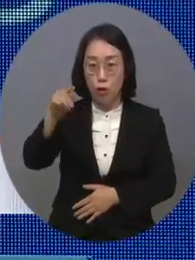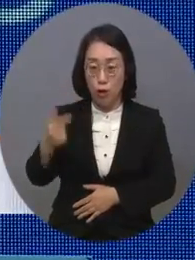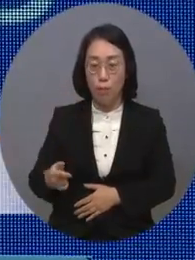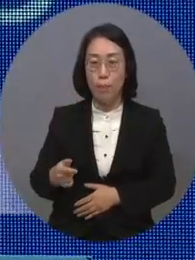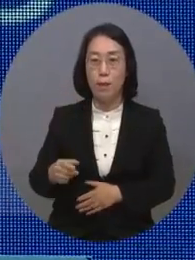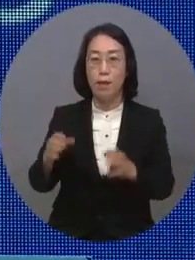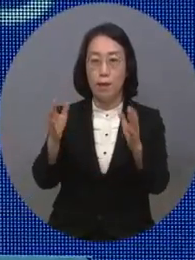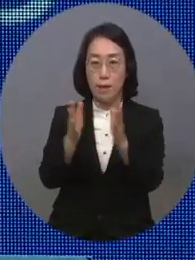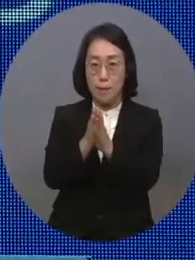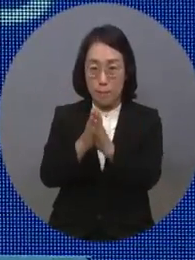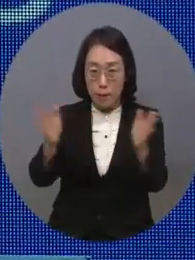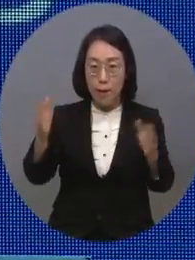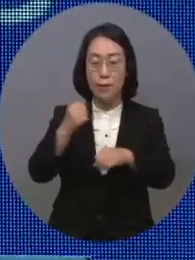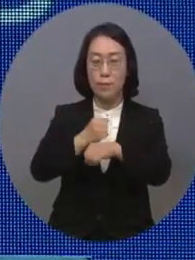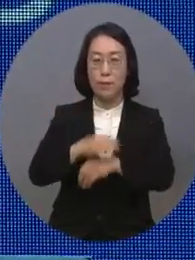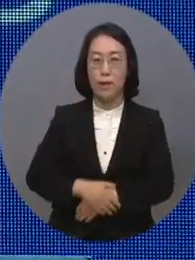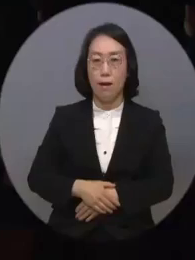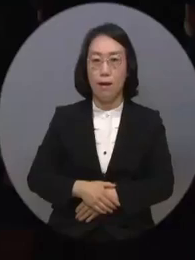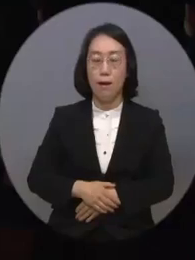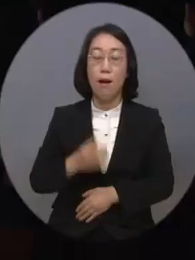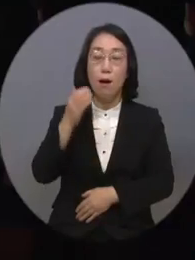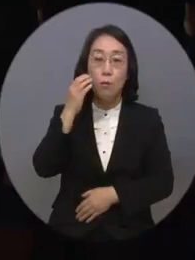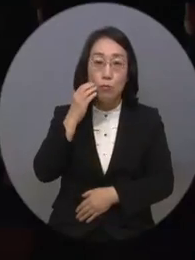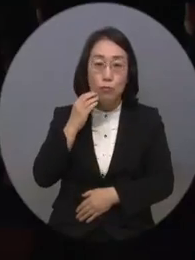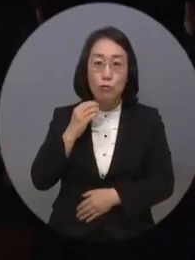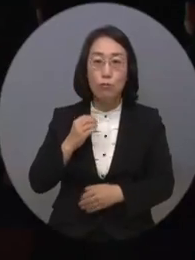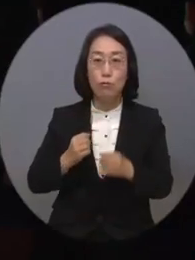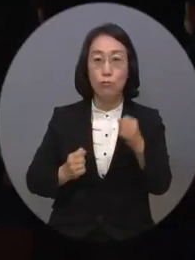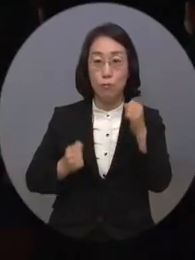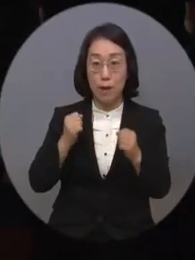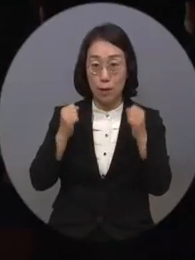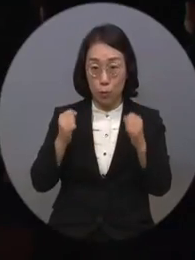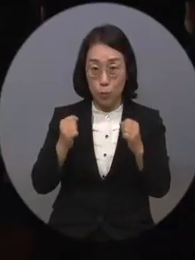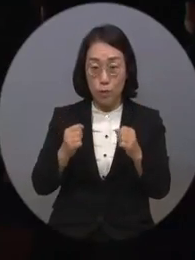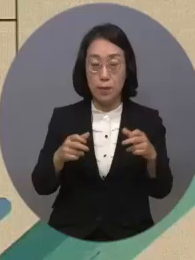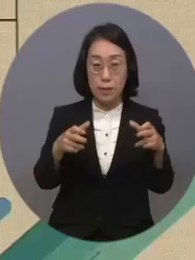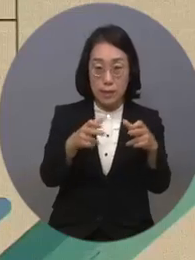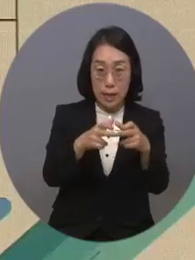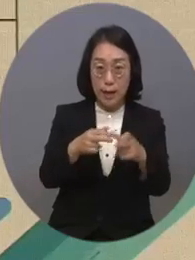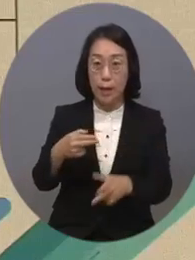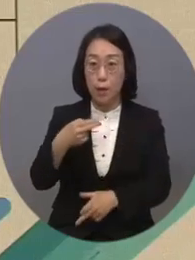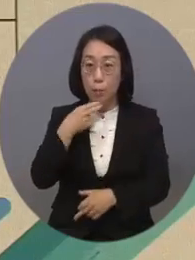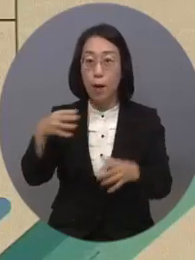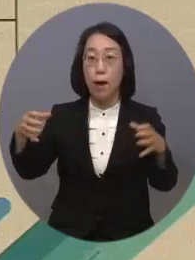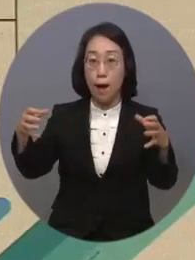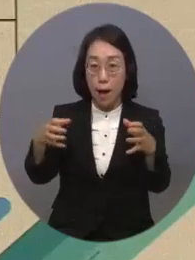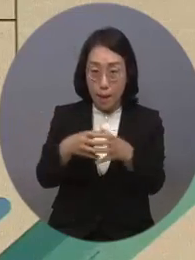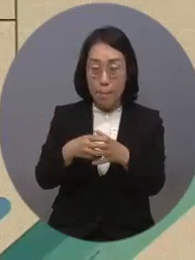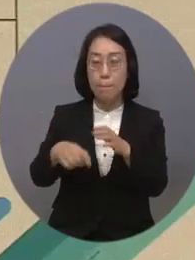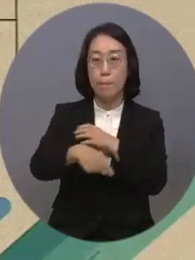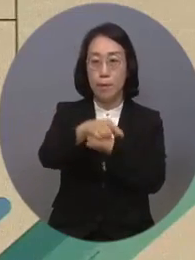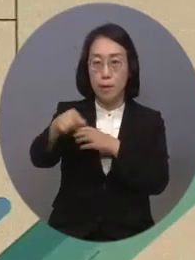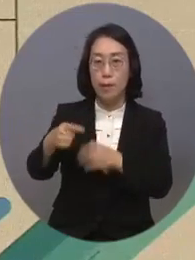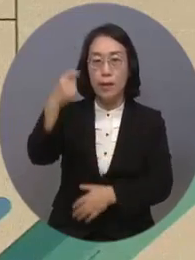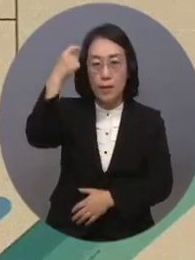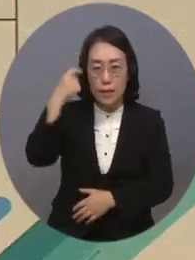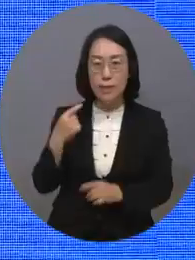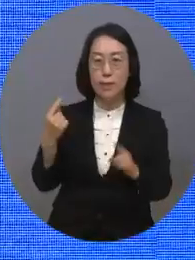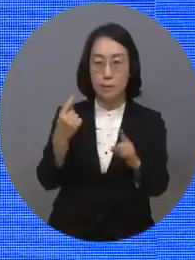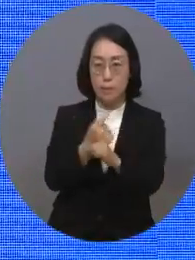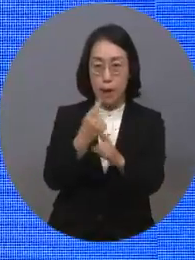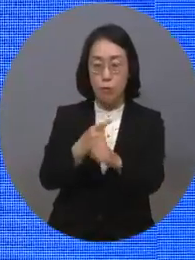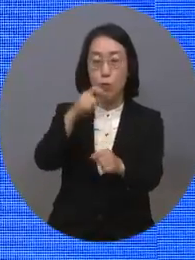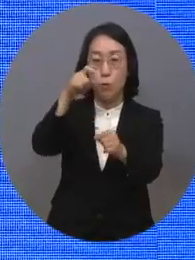열었습니다. 슈퍼블루 마라톤은 장애, 비장애인이 함께 달리며 우리 사회의 장애에 대한 인식을 개선하기